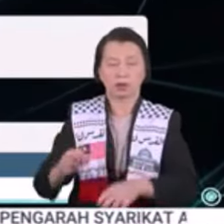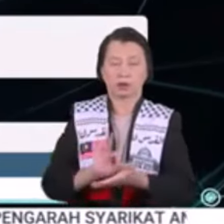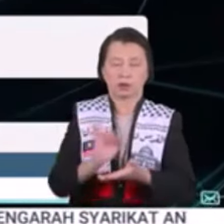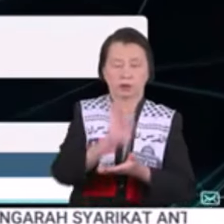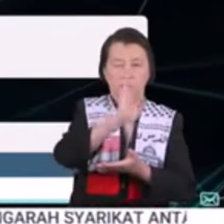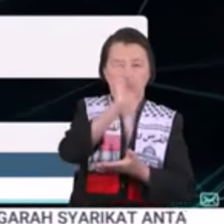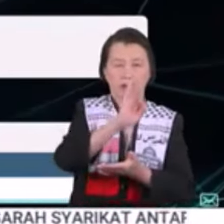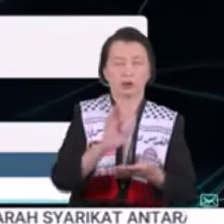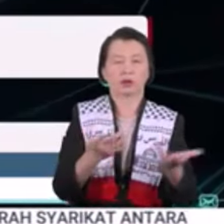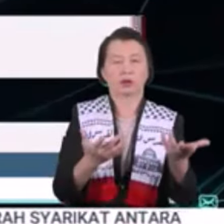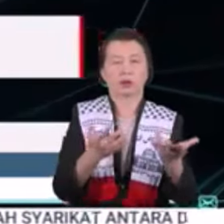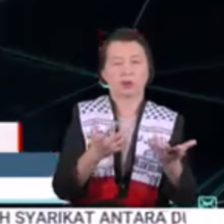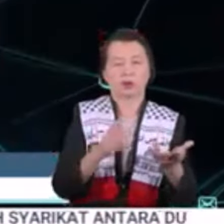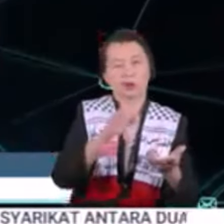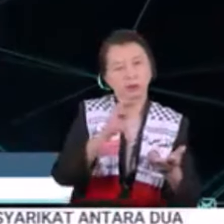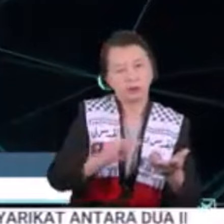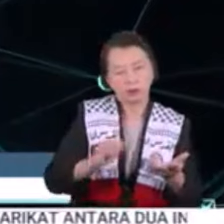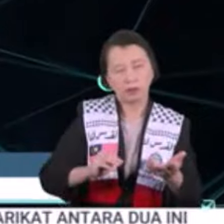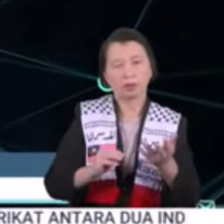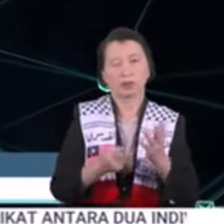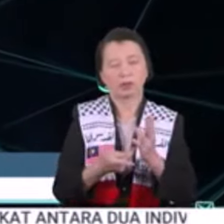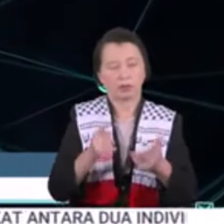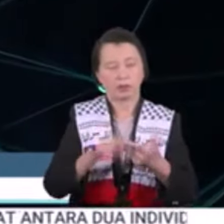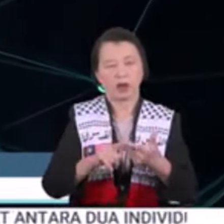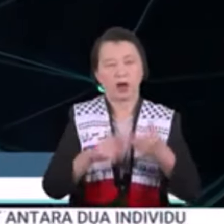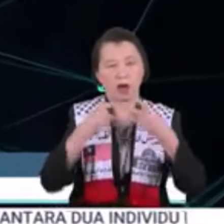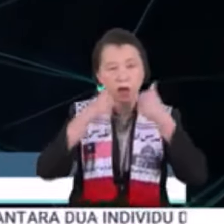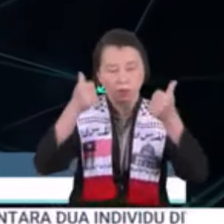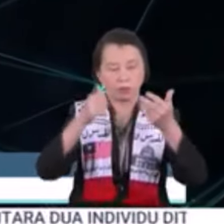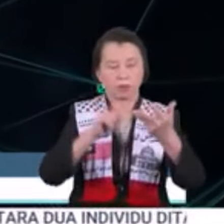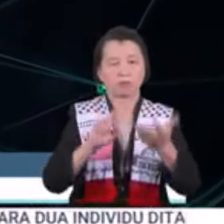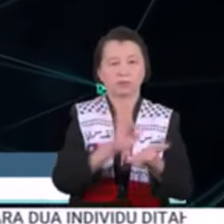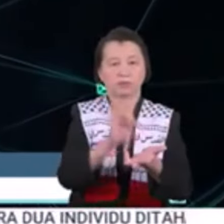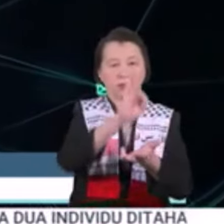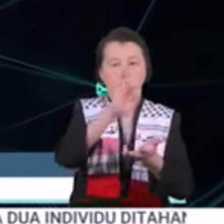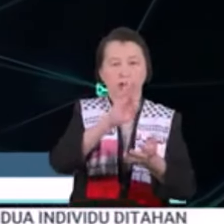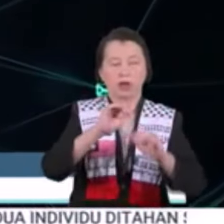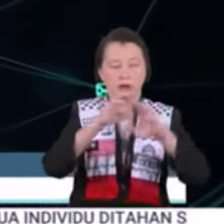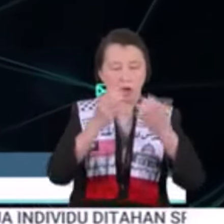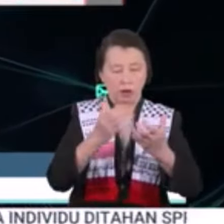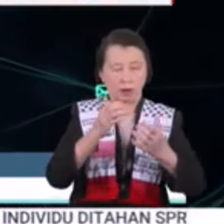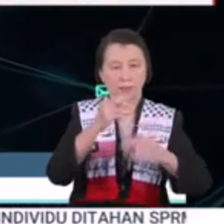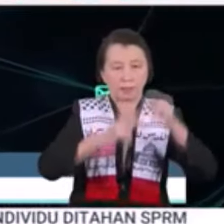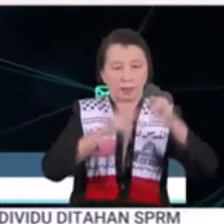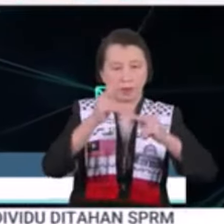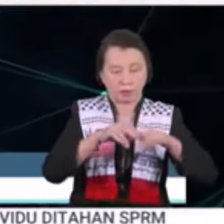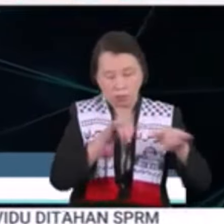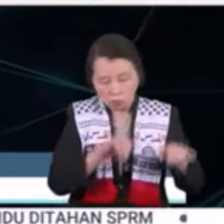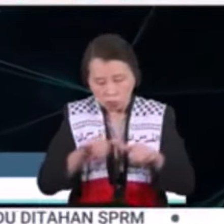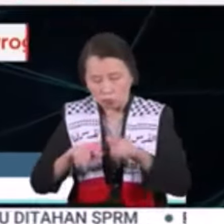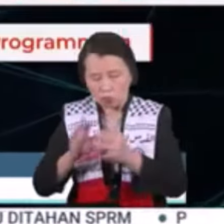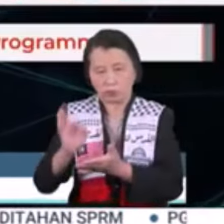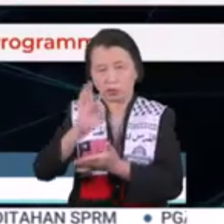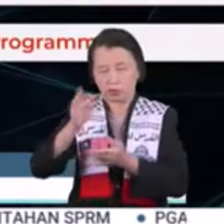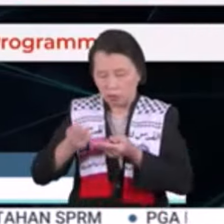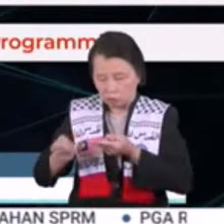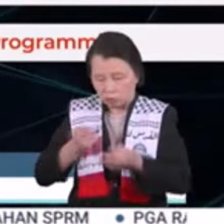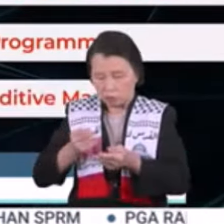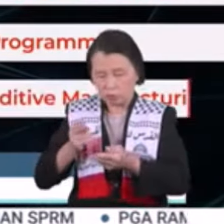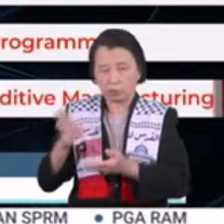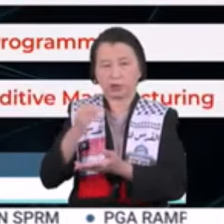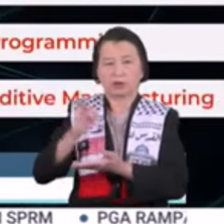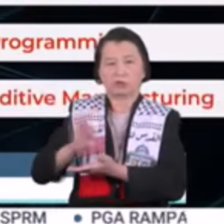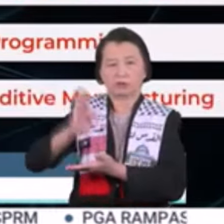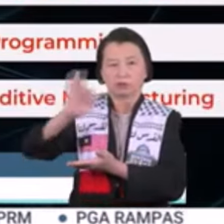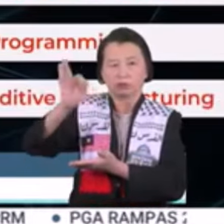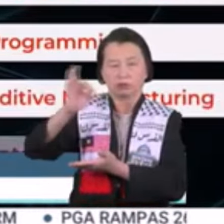Kejuruteraan Mekanikal, Fakulti Kejuruteraan Awam, Fakulti Alam Bina dan Ukur, Fakulti Pengurusan serta